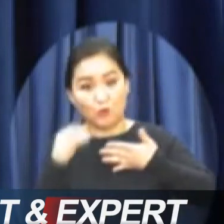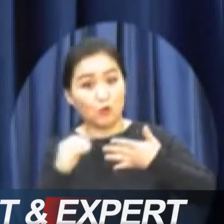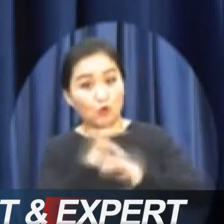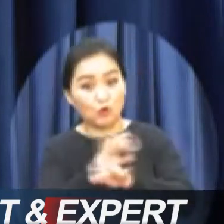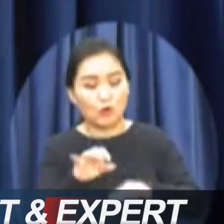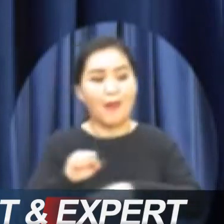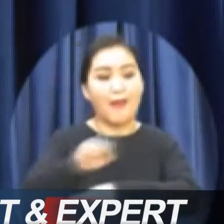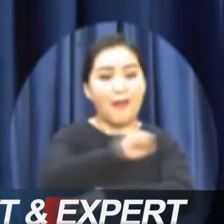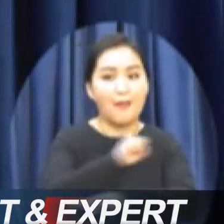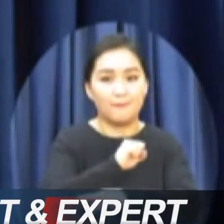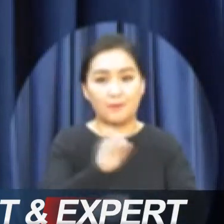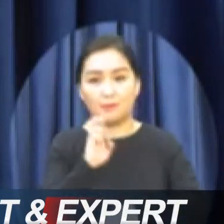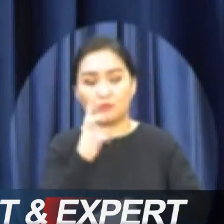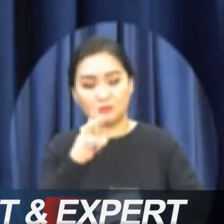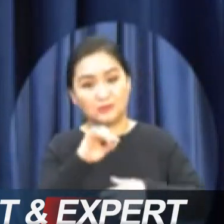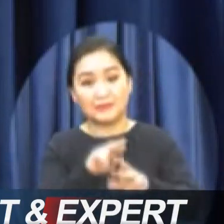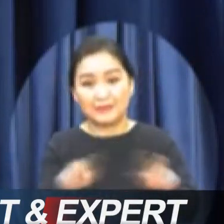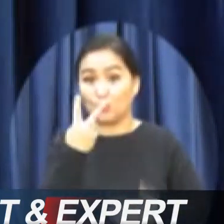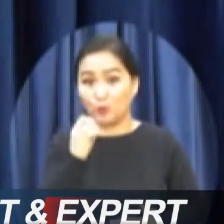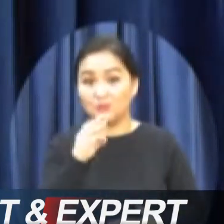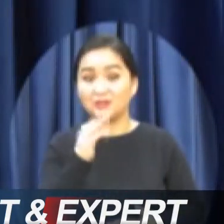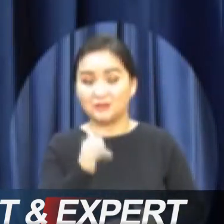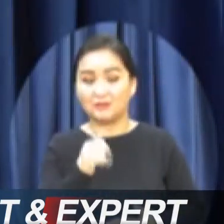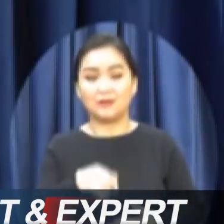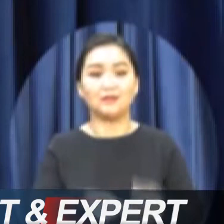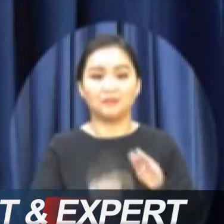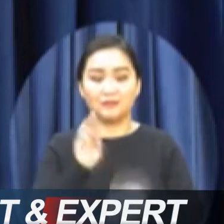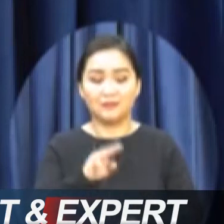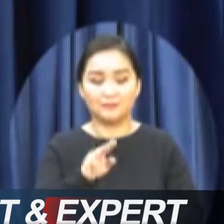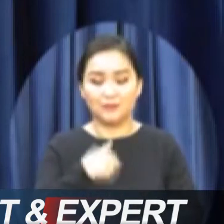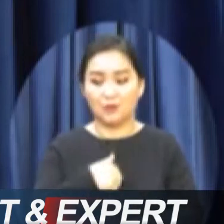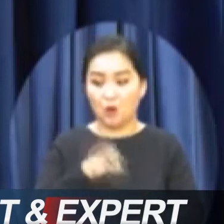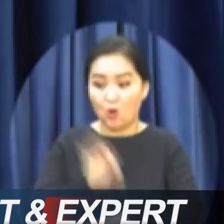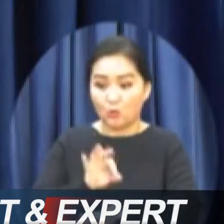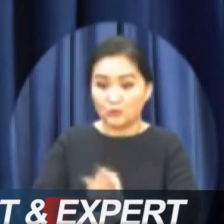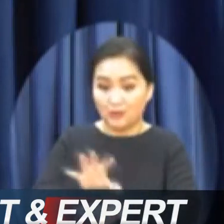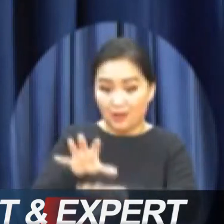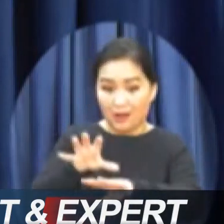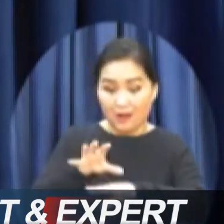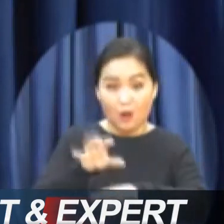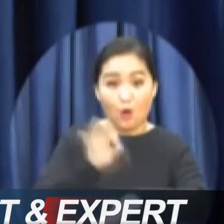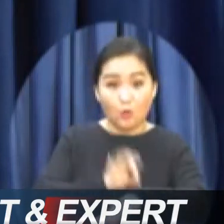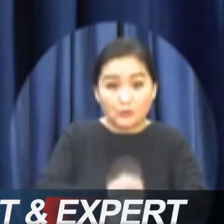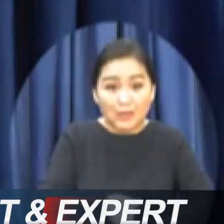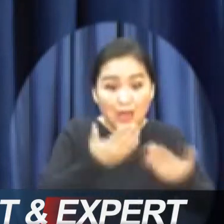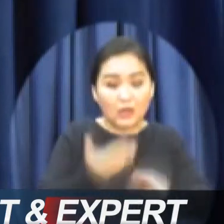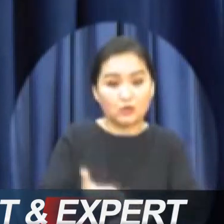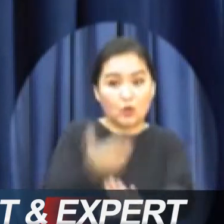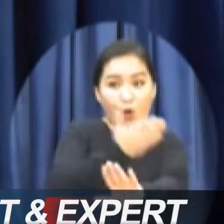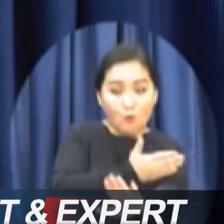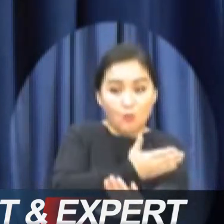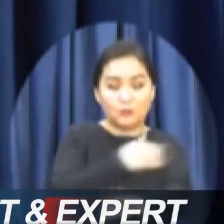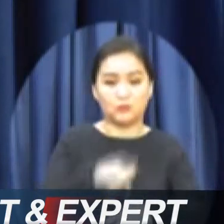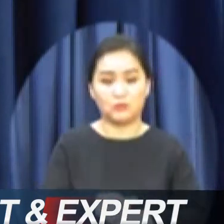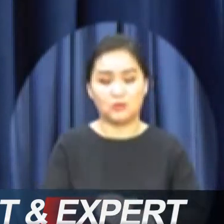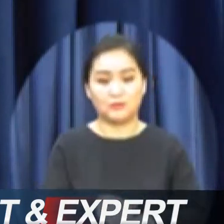бүсүүдэд ялгаагүйгээр ийм тархалттай харагдж байгаа. Батлагдсан тохиолдол гарахаас өмнө цуглуулсан эдгээр ийдсэнд маш бага хэмжээтэй титрийн